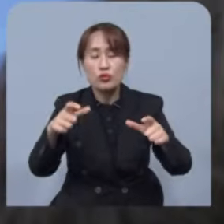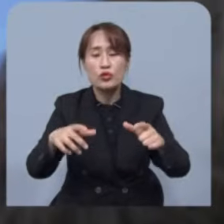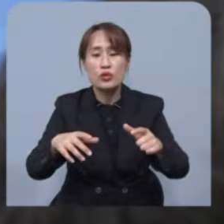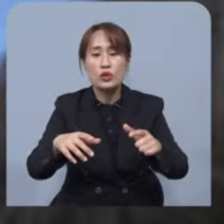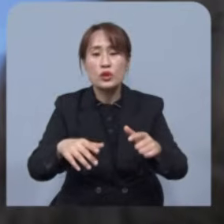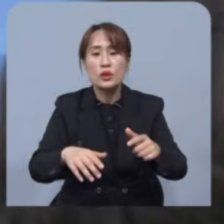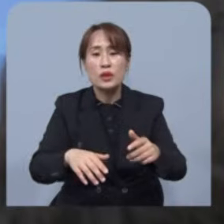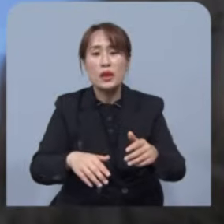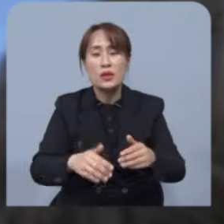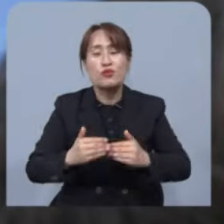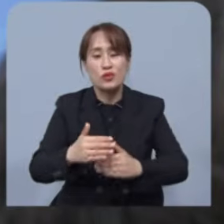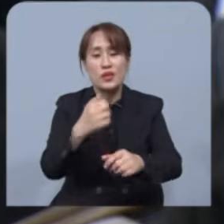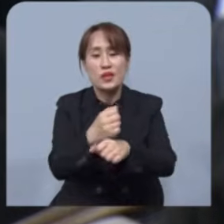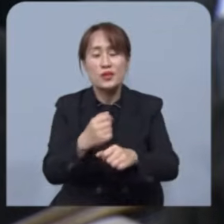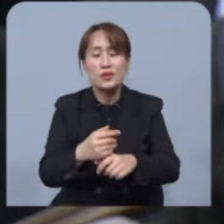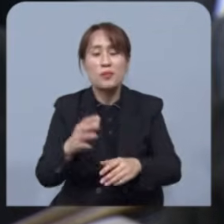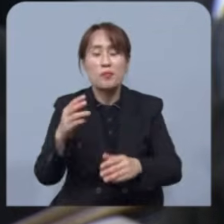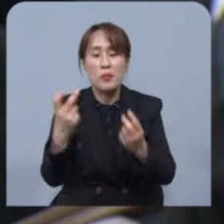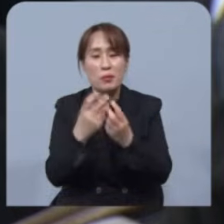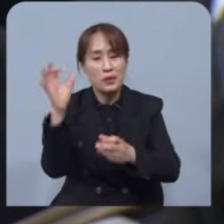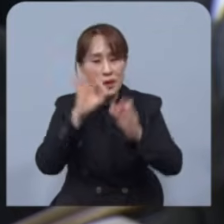있는 부분을 좀 찾아보도록 하겠습니다. 네.